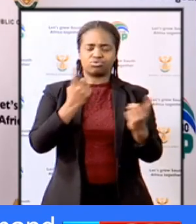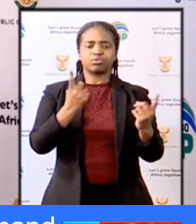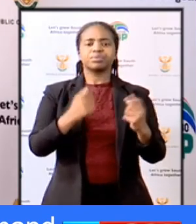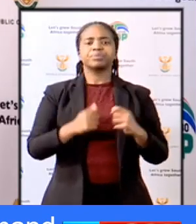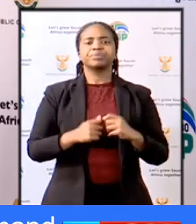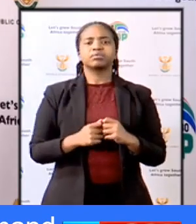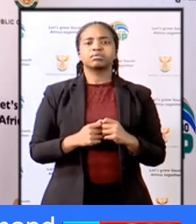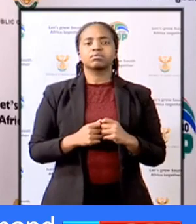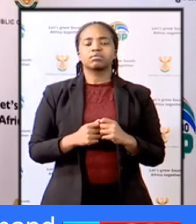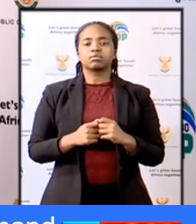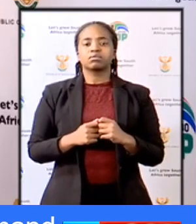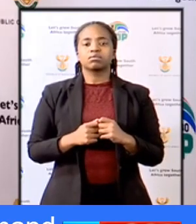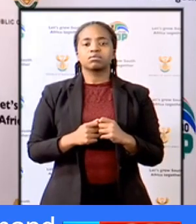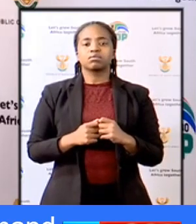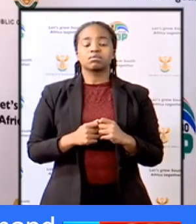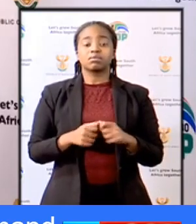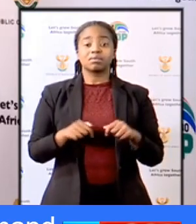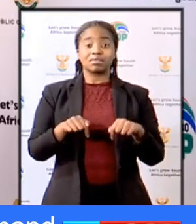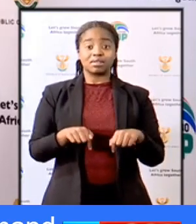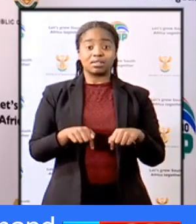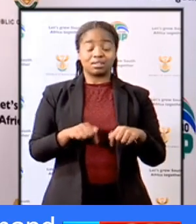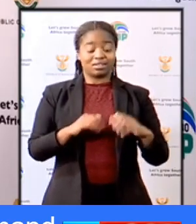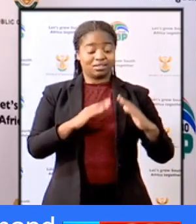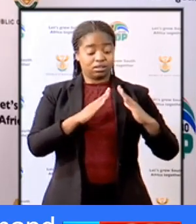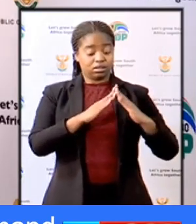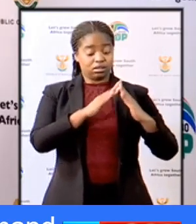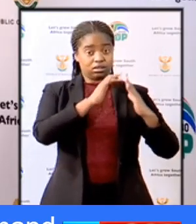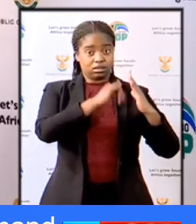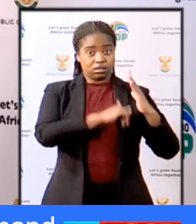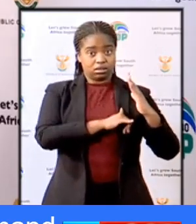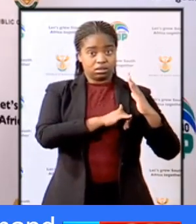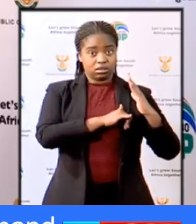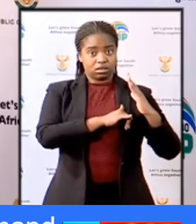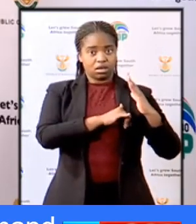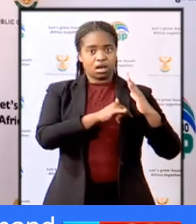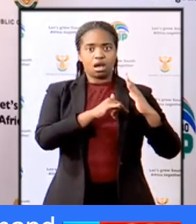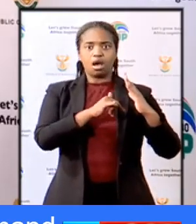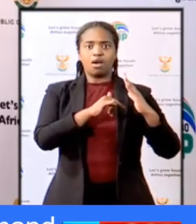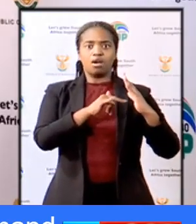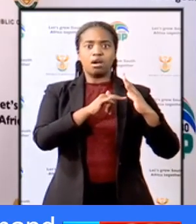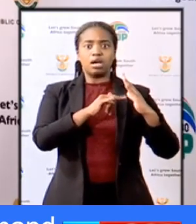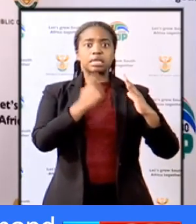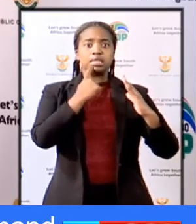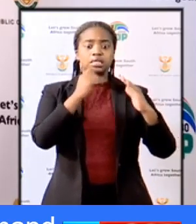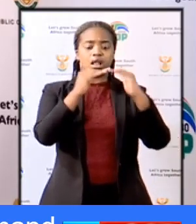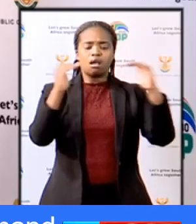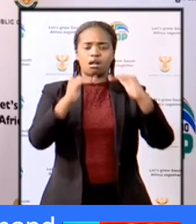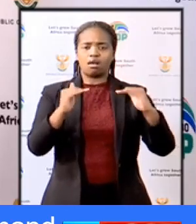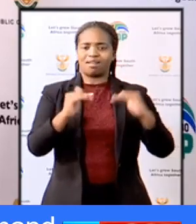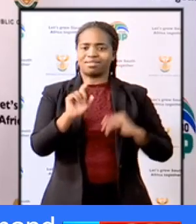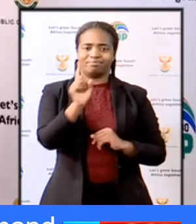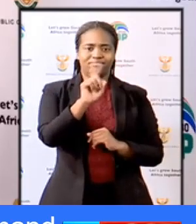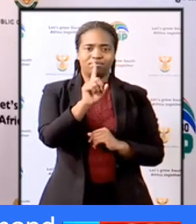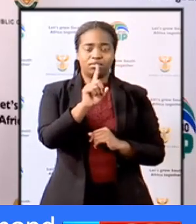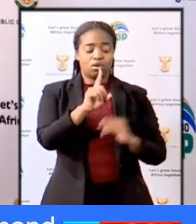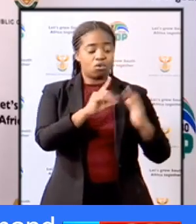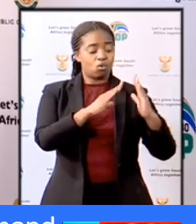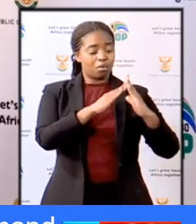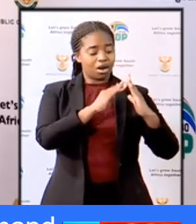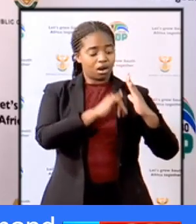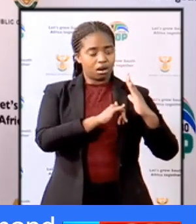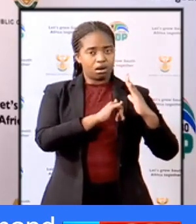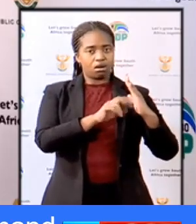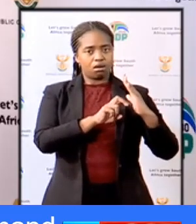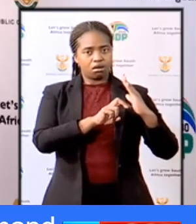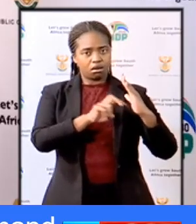sesiphuma kulokuthi sihlale emakhaya asizuvele siphume nje. Kuzofanele siphume